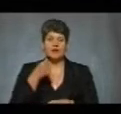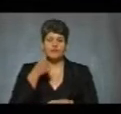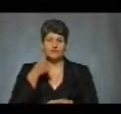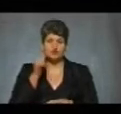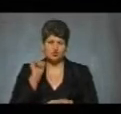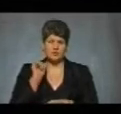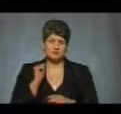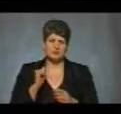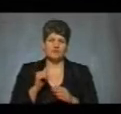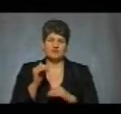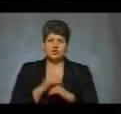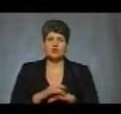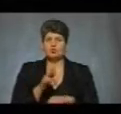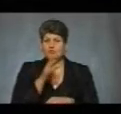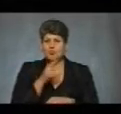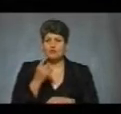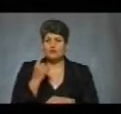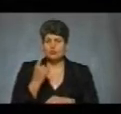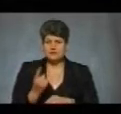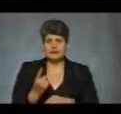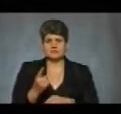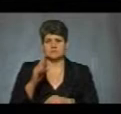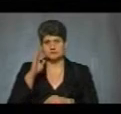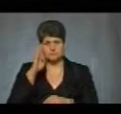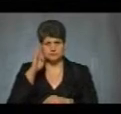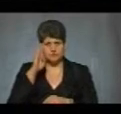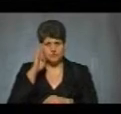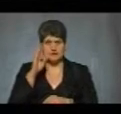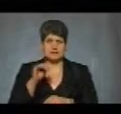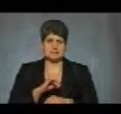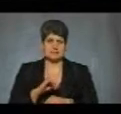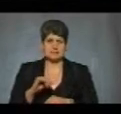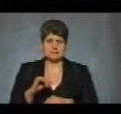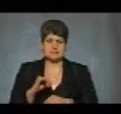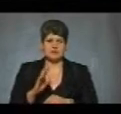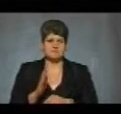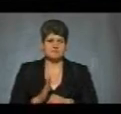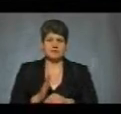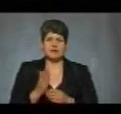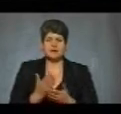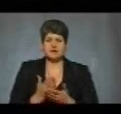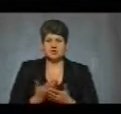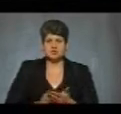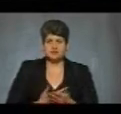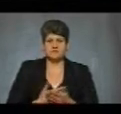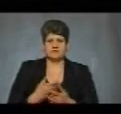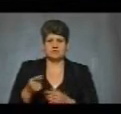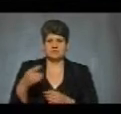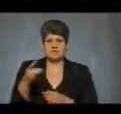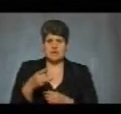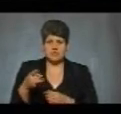безпосередньо в вечірню пору, один з чоловіків, який сам є жителем Тернопільського району,